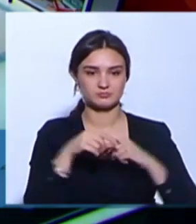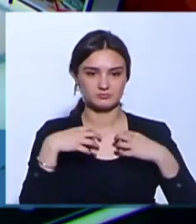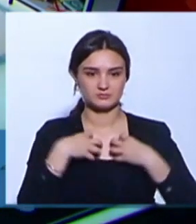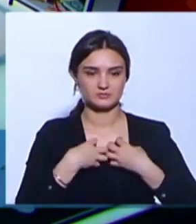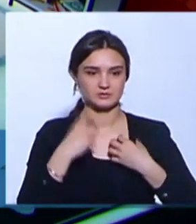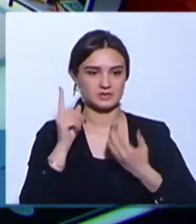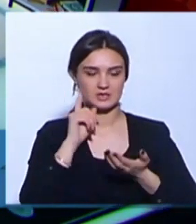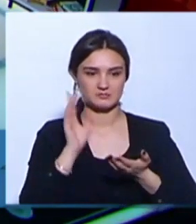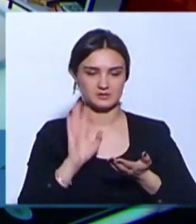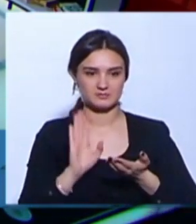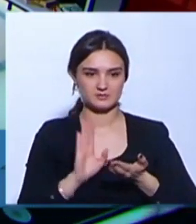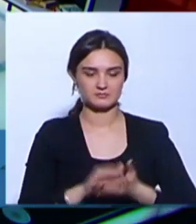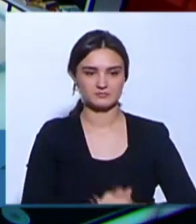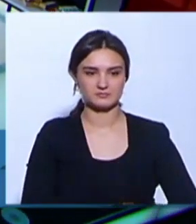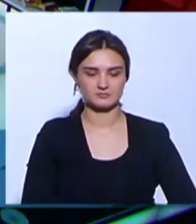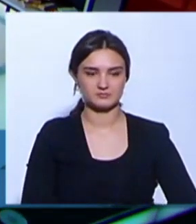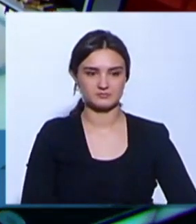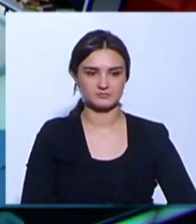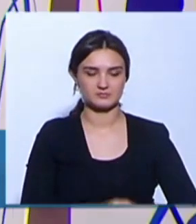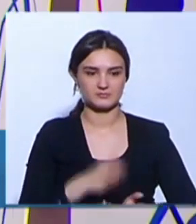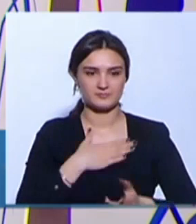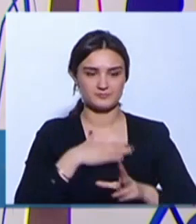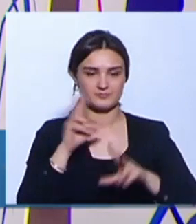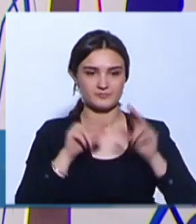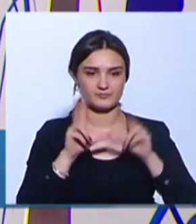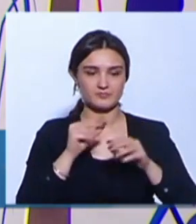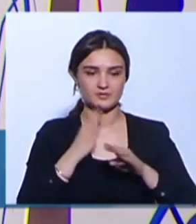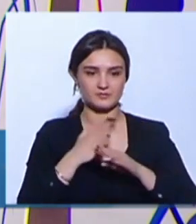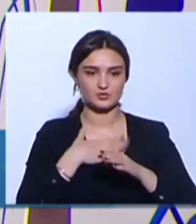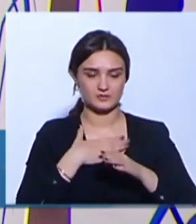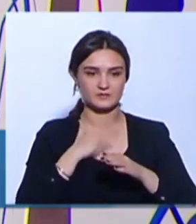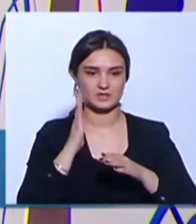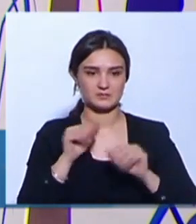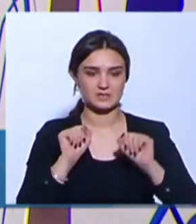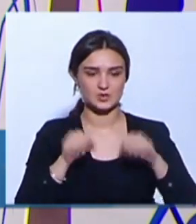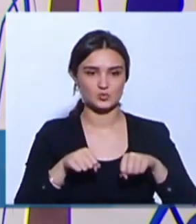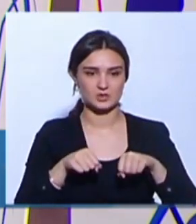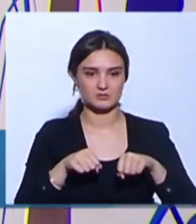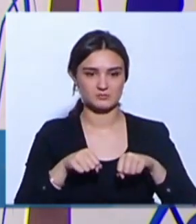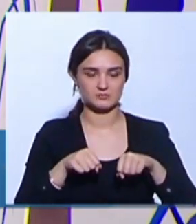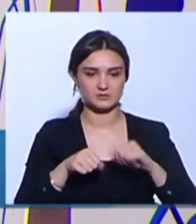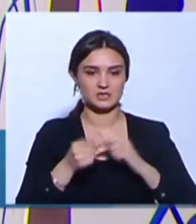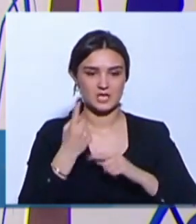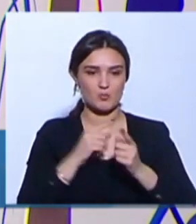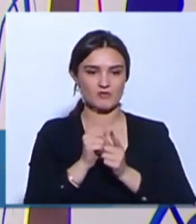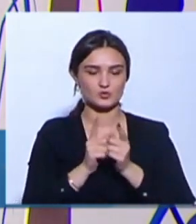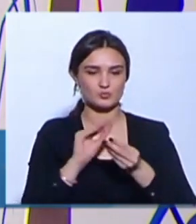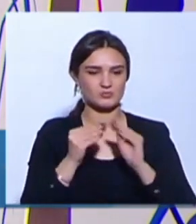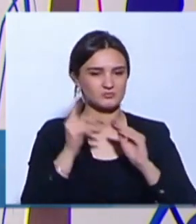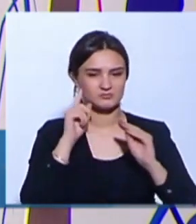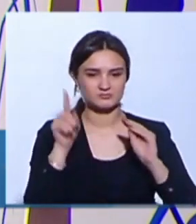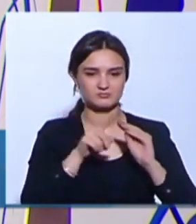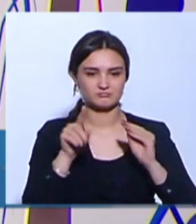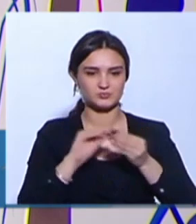სამწუხაროდ არ გესმით. მე იმედი მაქვს, რომ ჩვენ გვექნება საშუალება გამოვასწოროთ ეს ხარვეზი. მე